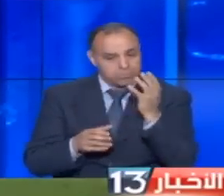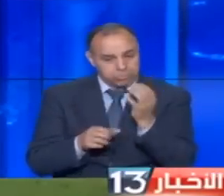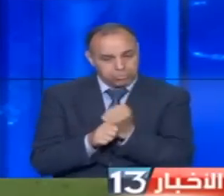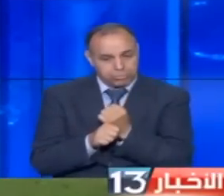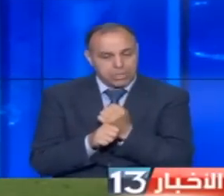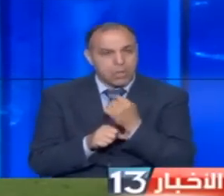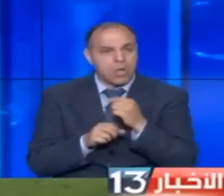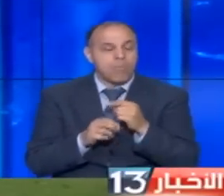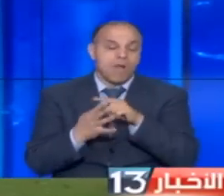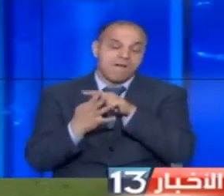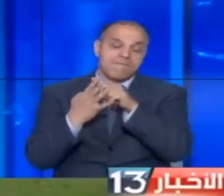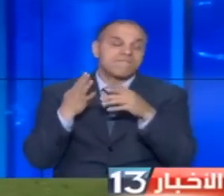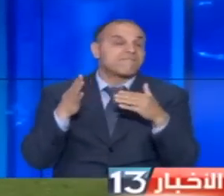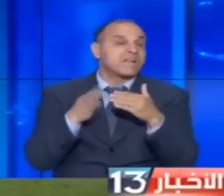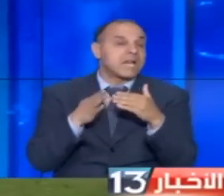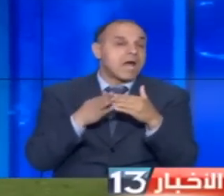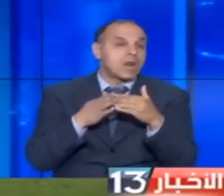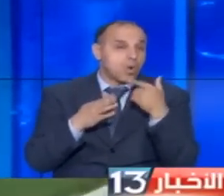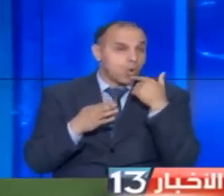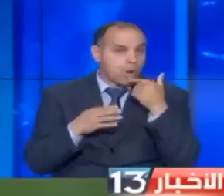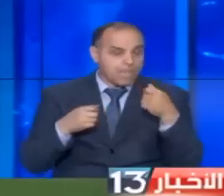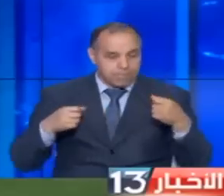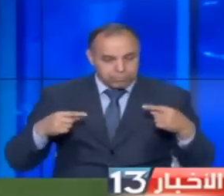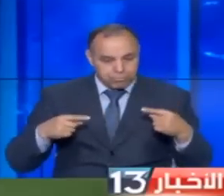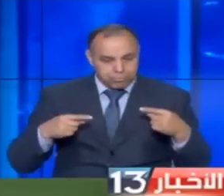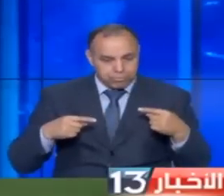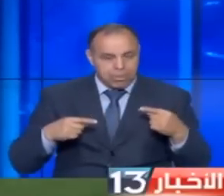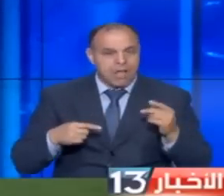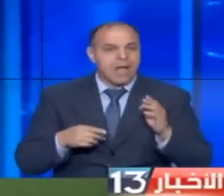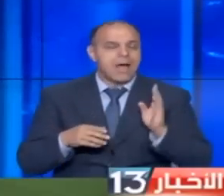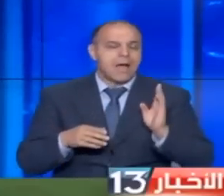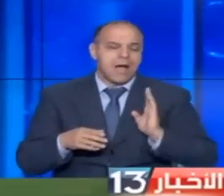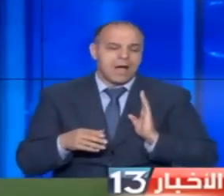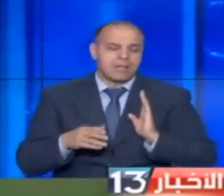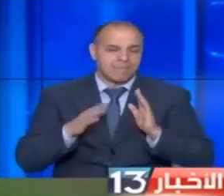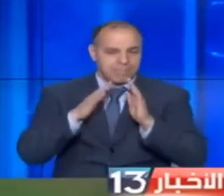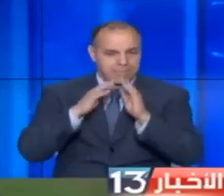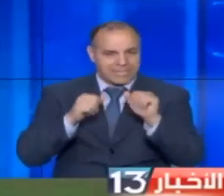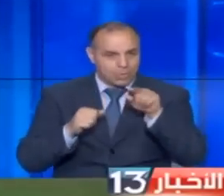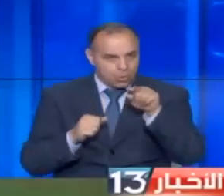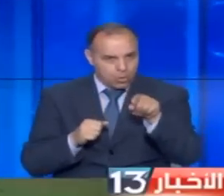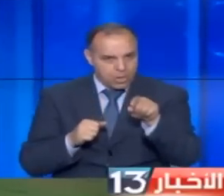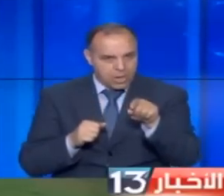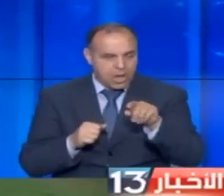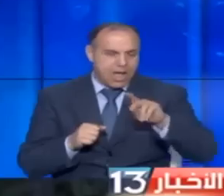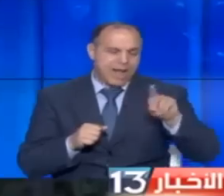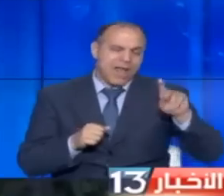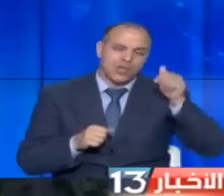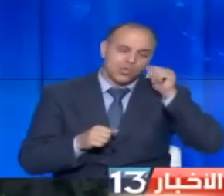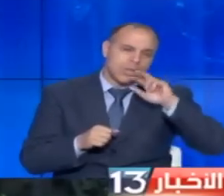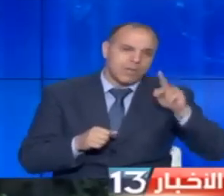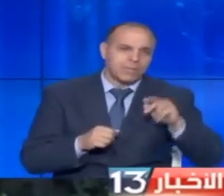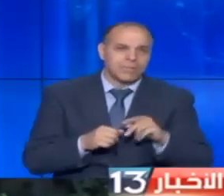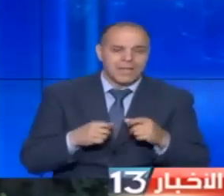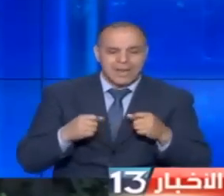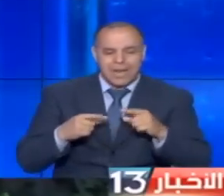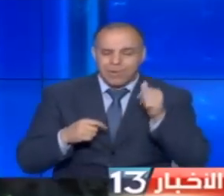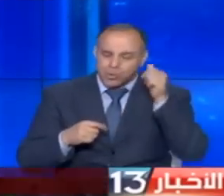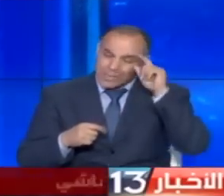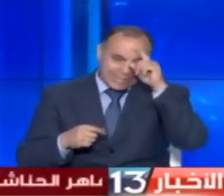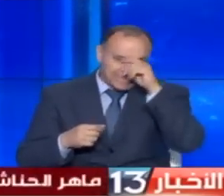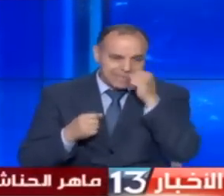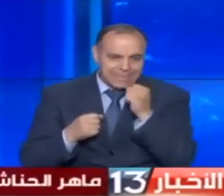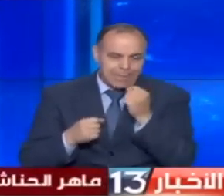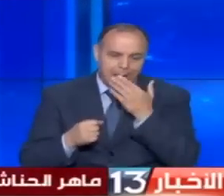للمربع ان المباراه ستدور بملعب الجيش من مدينه السويس المصريه عن السودان اللعبه الصدر حساب اه